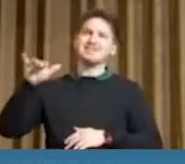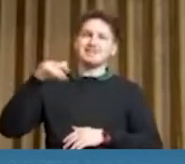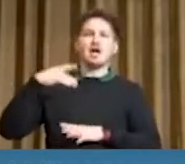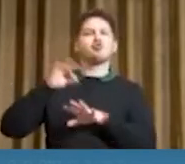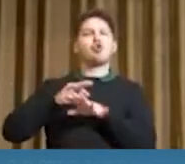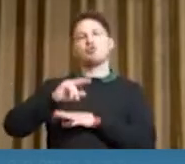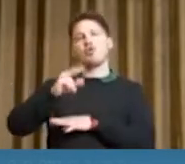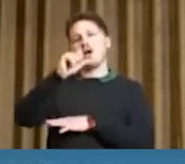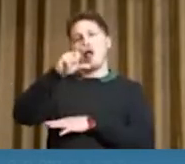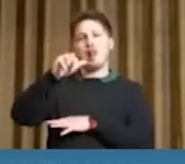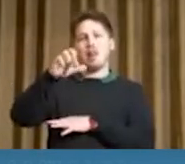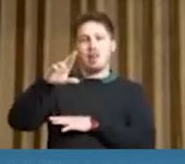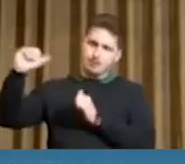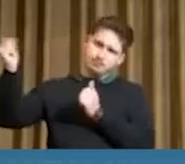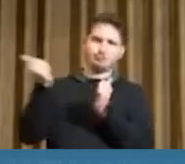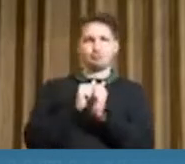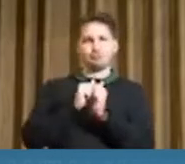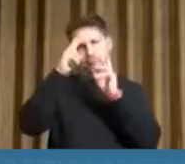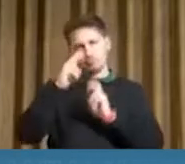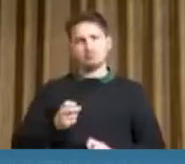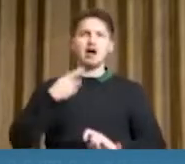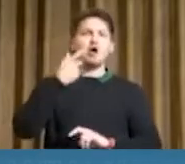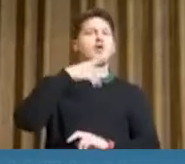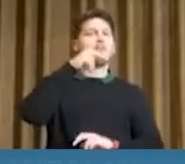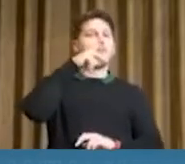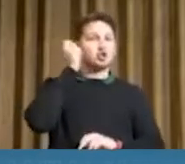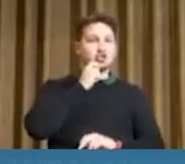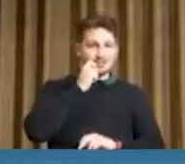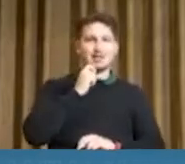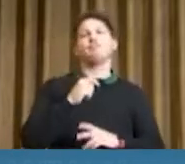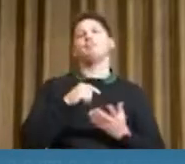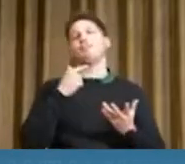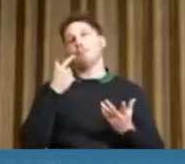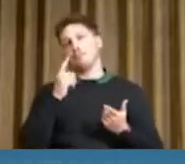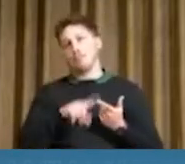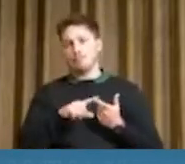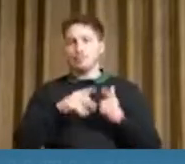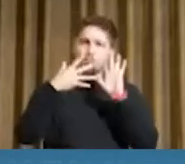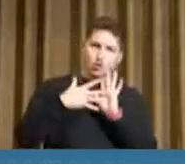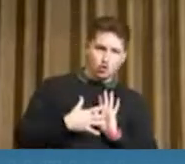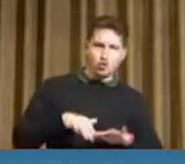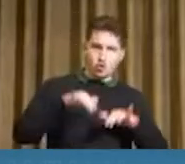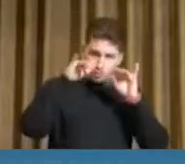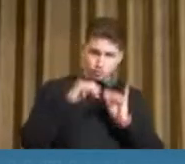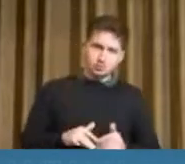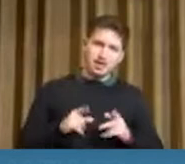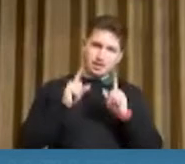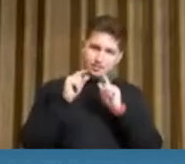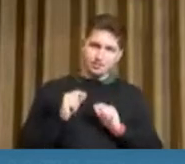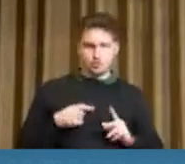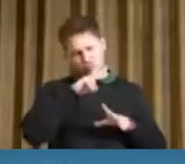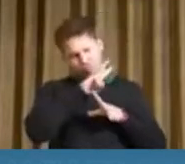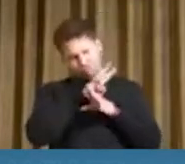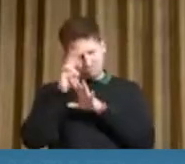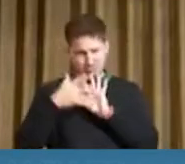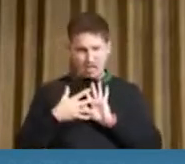für KI-Analysen, Hasso-Plattner-Institut in Potsdam. Und wir haben auch noch ein Monitoring, also letztendlich überwachtes Monitoring, so ein bisschen